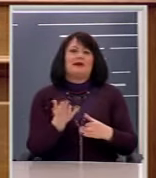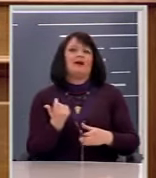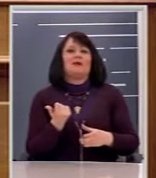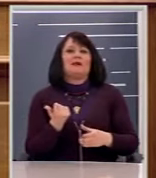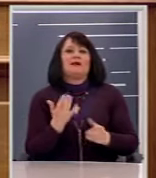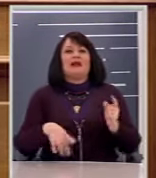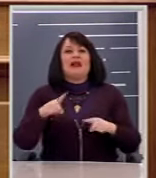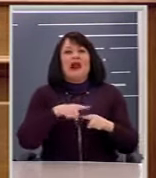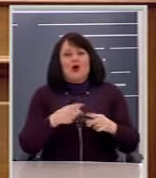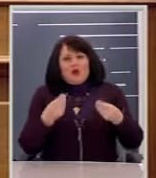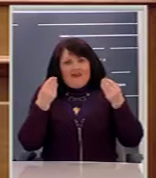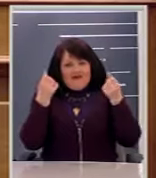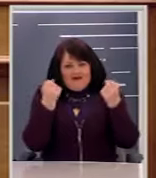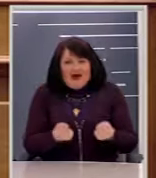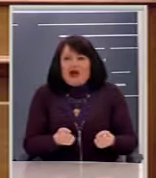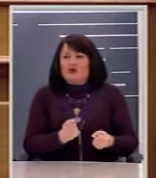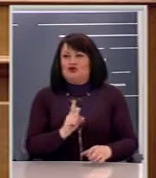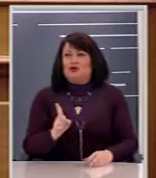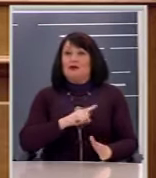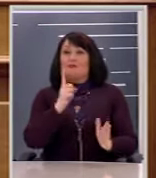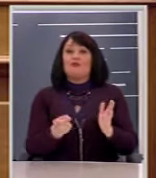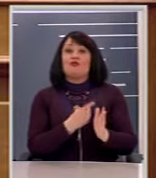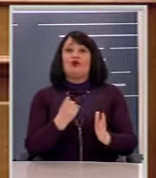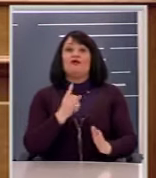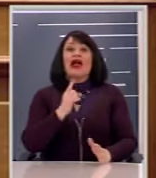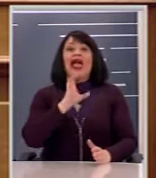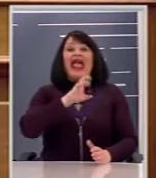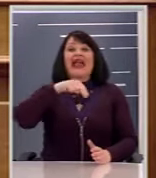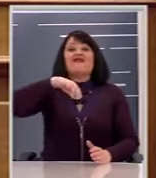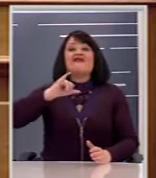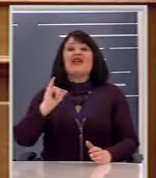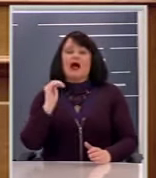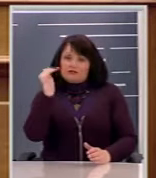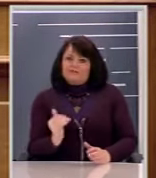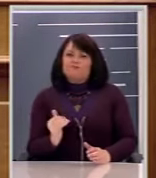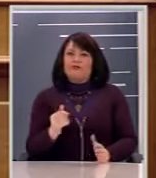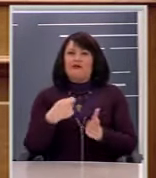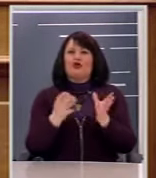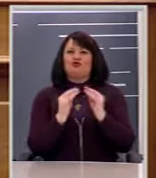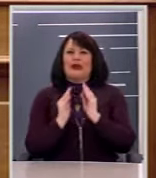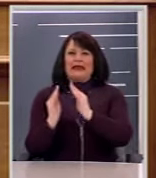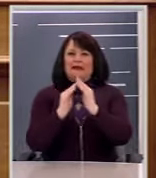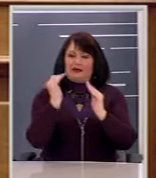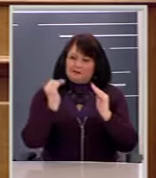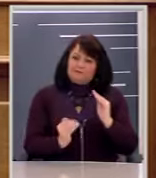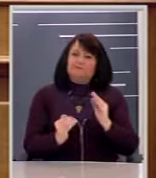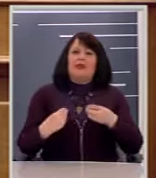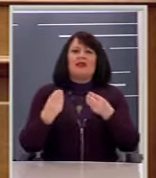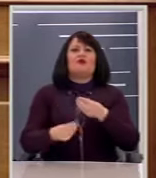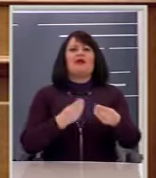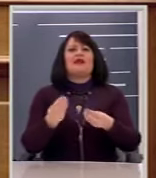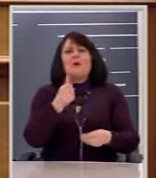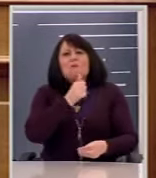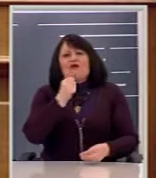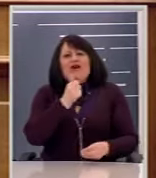λαό. Για πρώτη φορά μιλάμε για μείωση του έμφυα. Για πρώτη φορά μιλάμε για παροχές εκείνους οι οποίοι